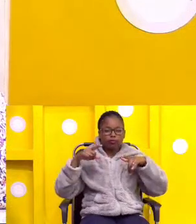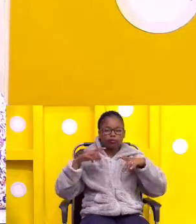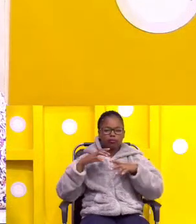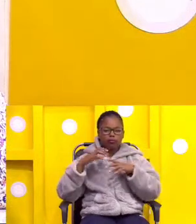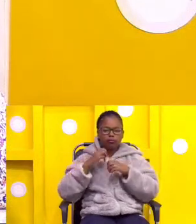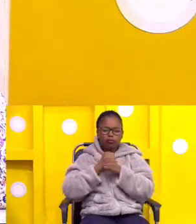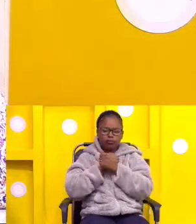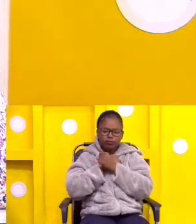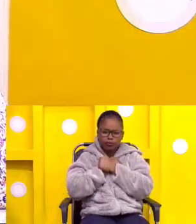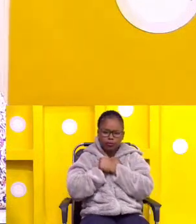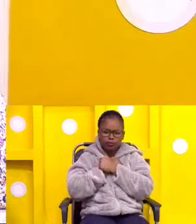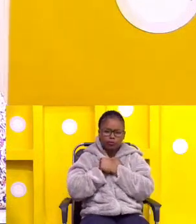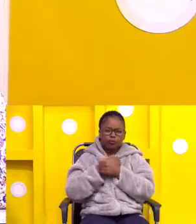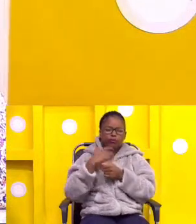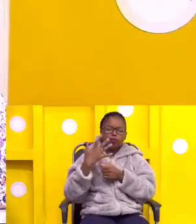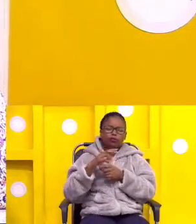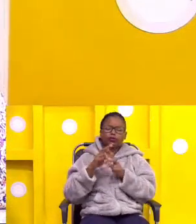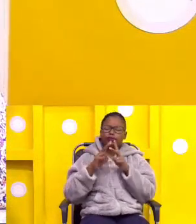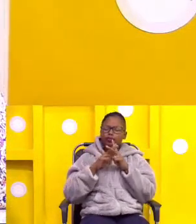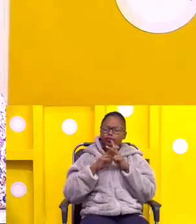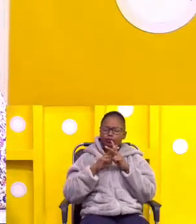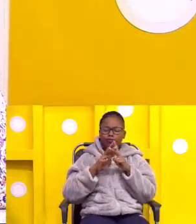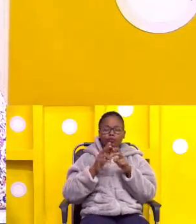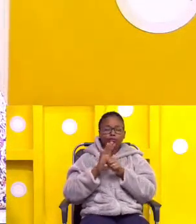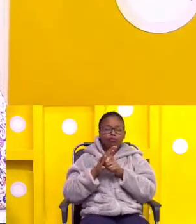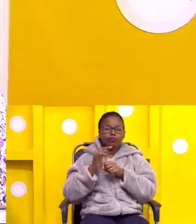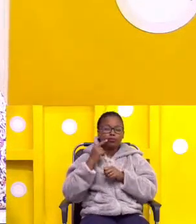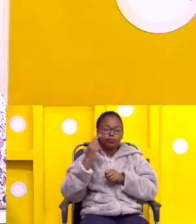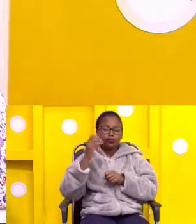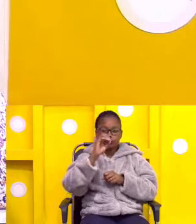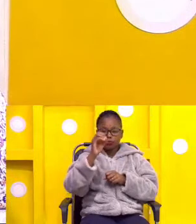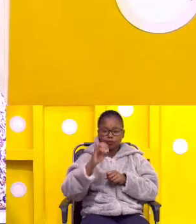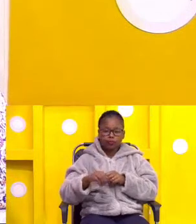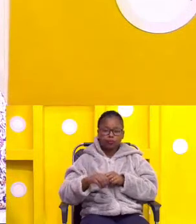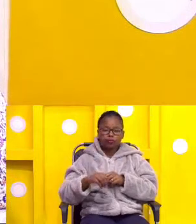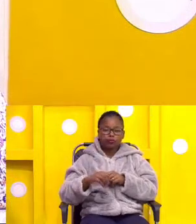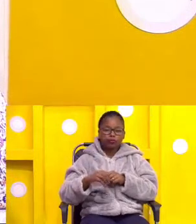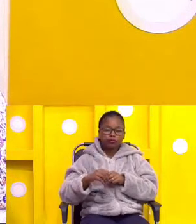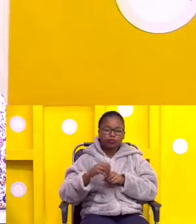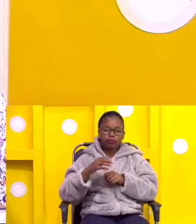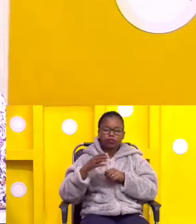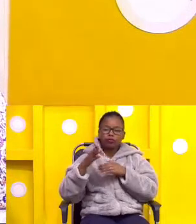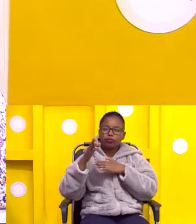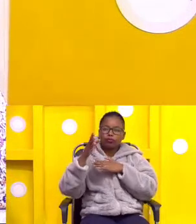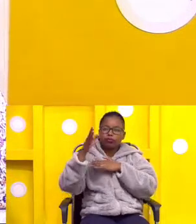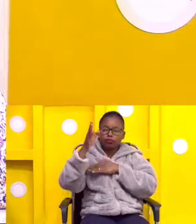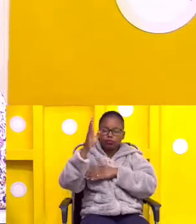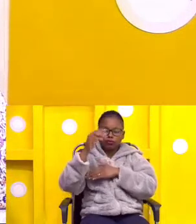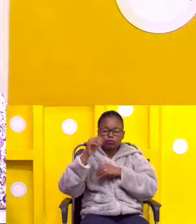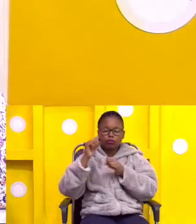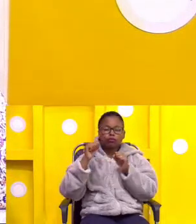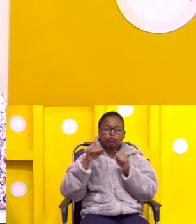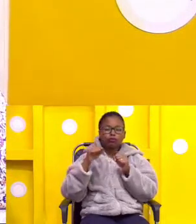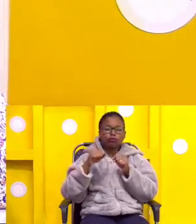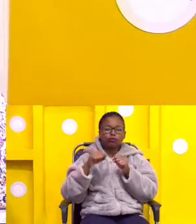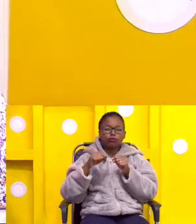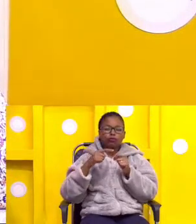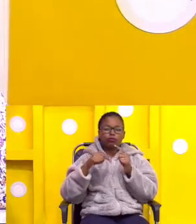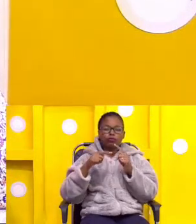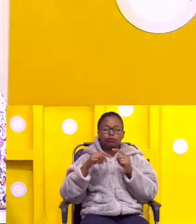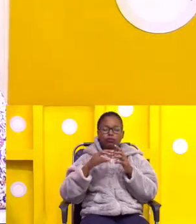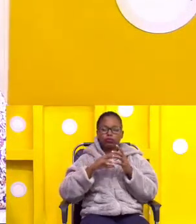kidu ona ki 100%. Gai niyo kaka kukuluta. Na alikirite wega muno kigo iniki ya